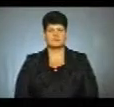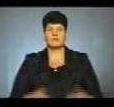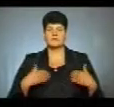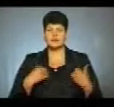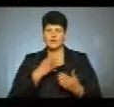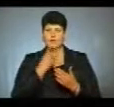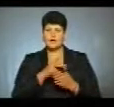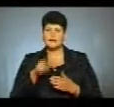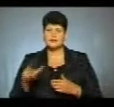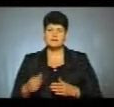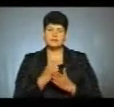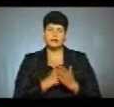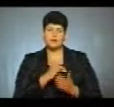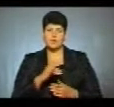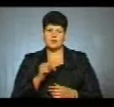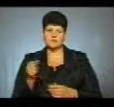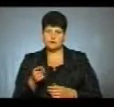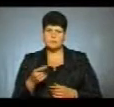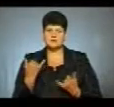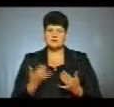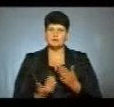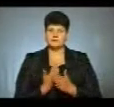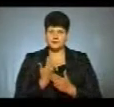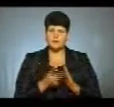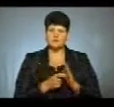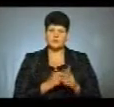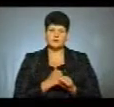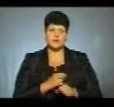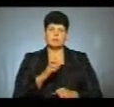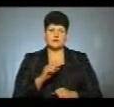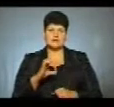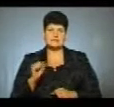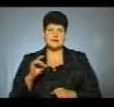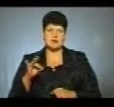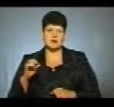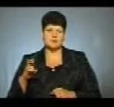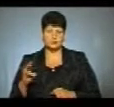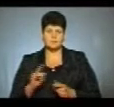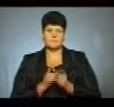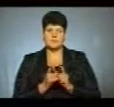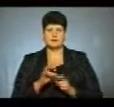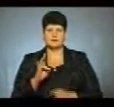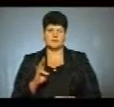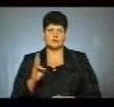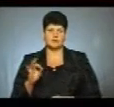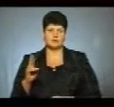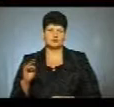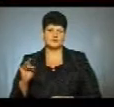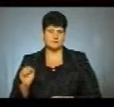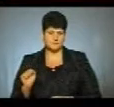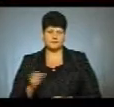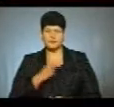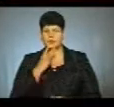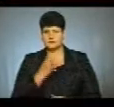Вітаю глядачів телеканалу ЮА Тернопіль. В ефірі новини. У студії Богдана Сарабун, сурдопереклад Надія Коцовська. Дивіться